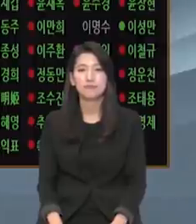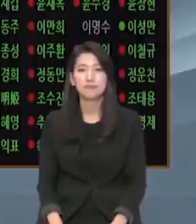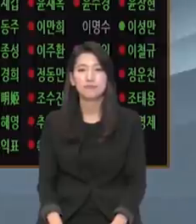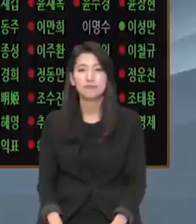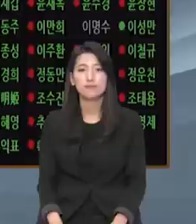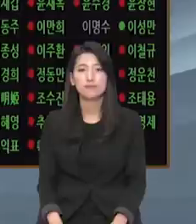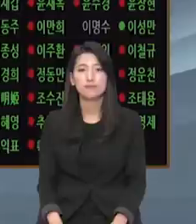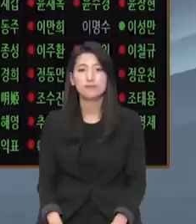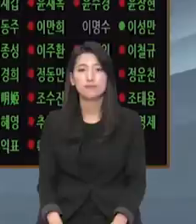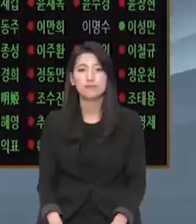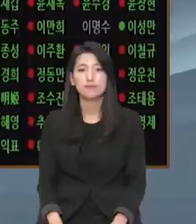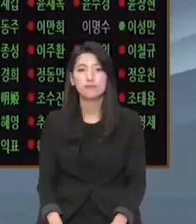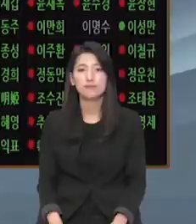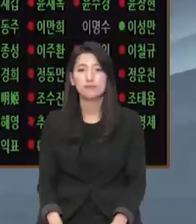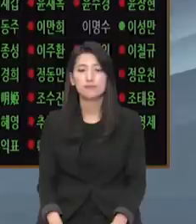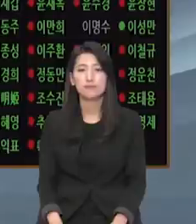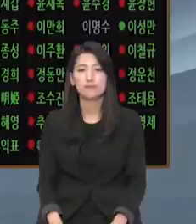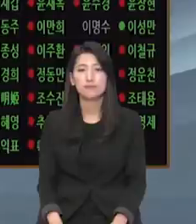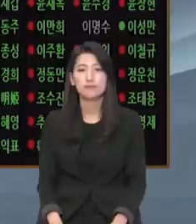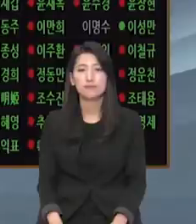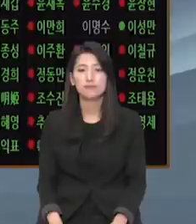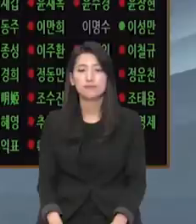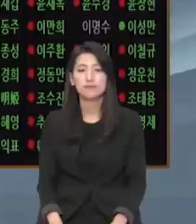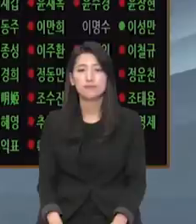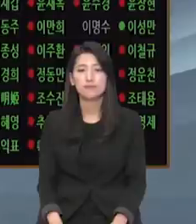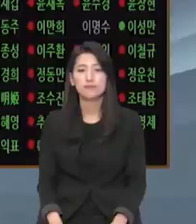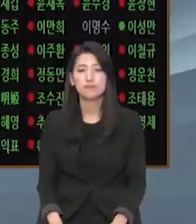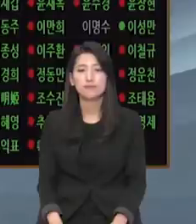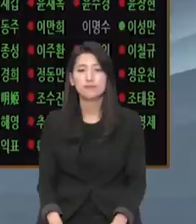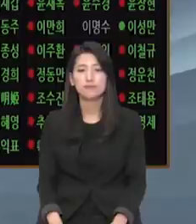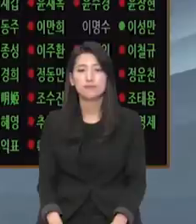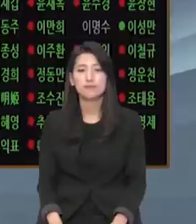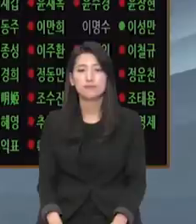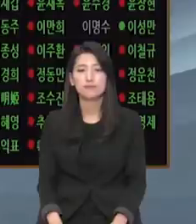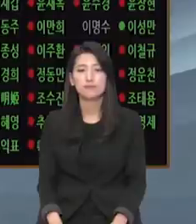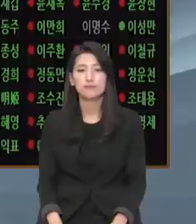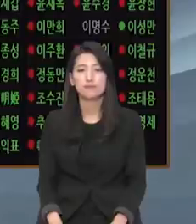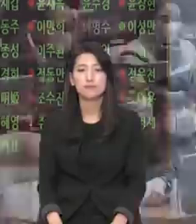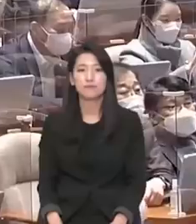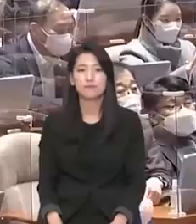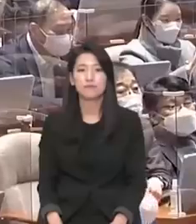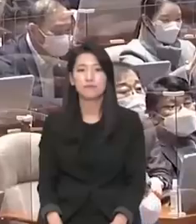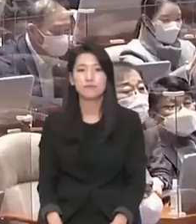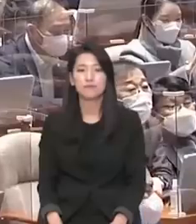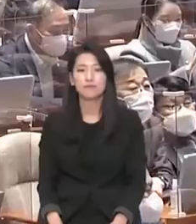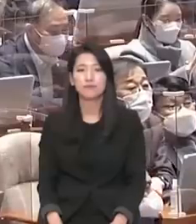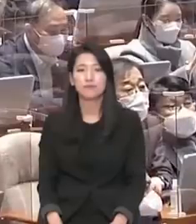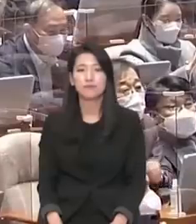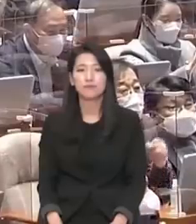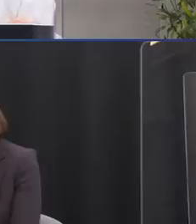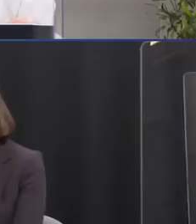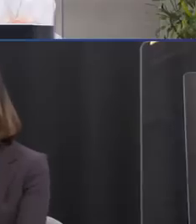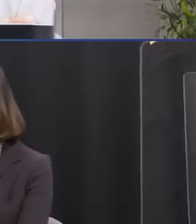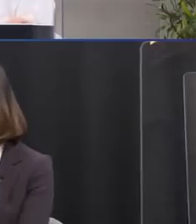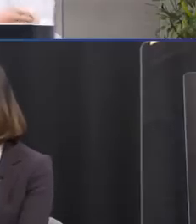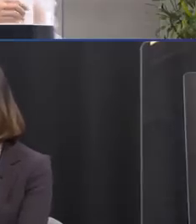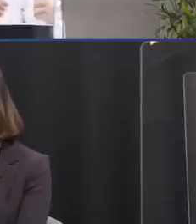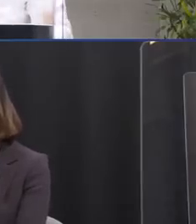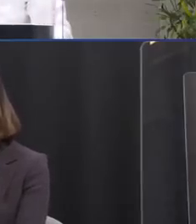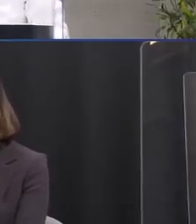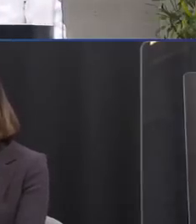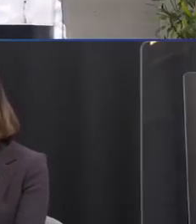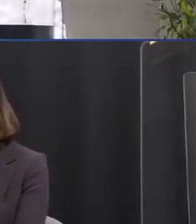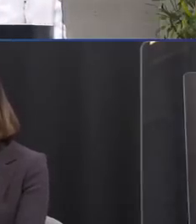갖고. 찬성 187, 반대 99. 바로. 빠졌니까? 그러니까. 야, 사진